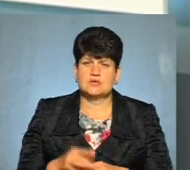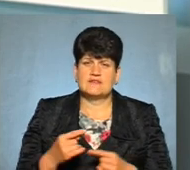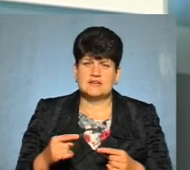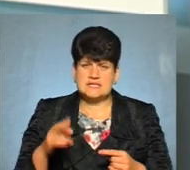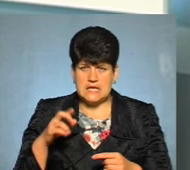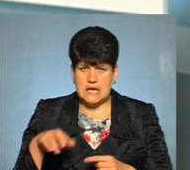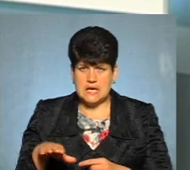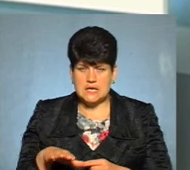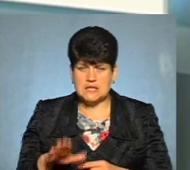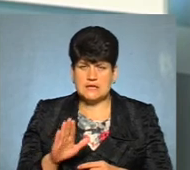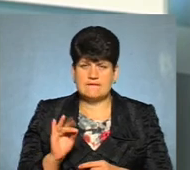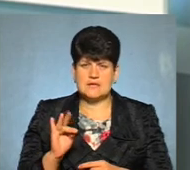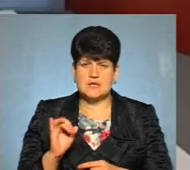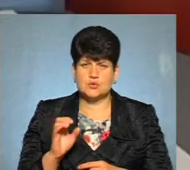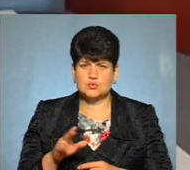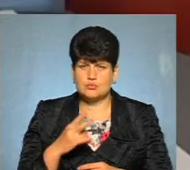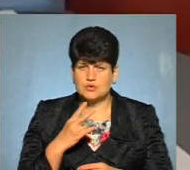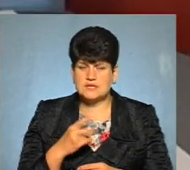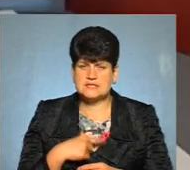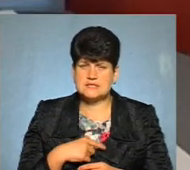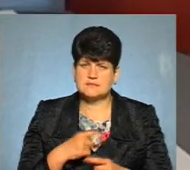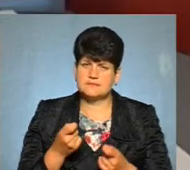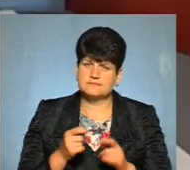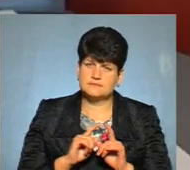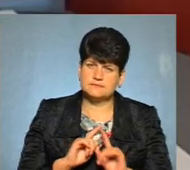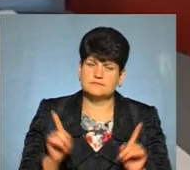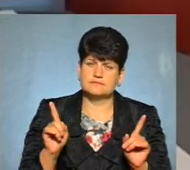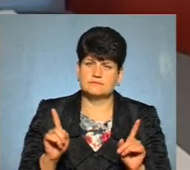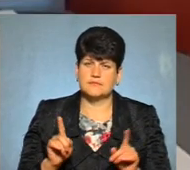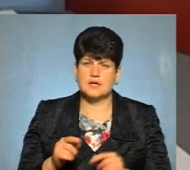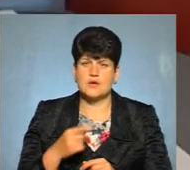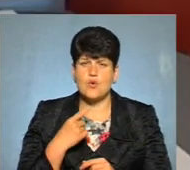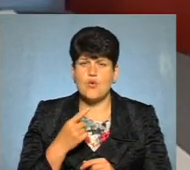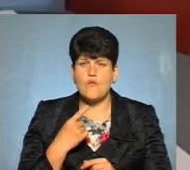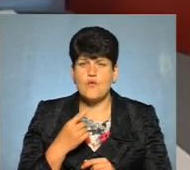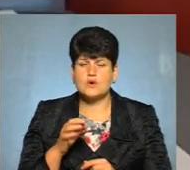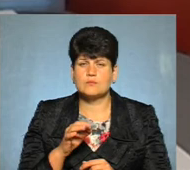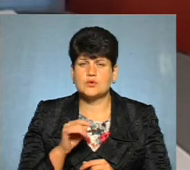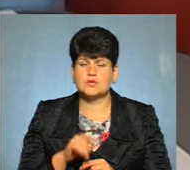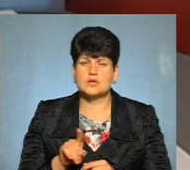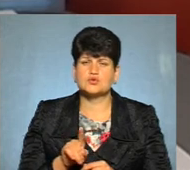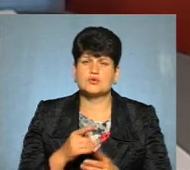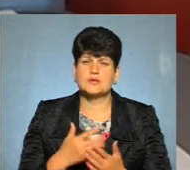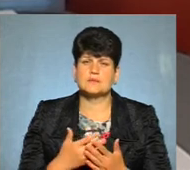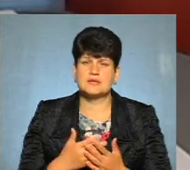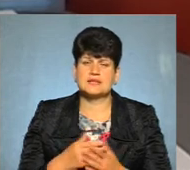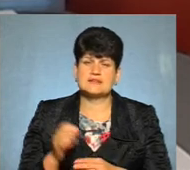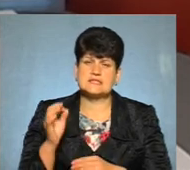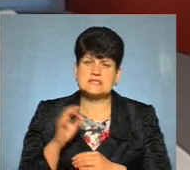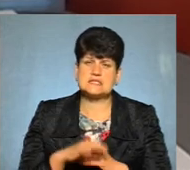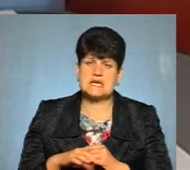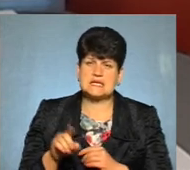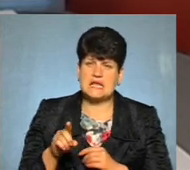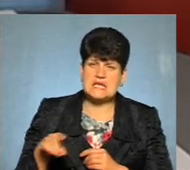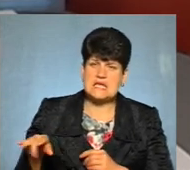країнах вірус проявляє себе дещо особливо. І говорять про те, що, наприклад, Західна Європа